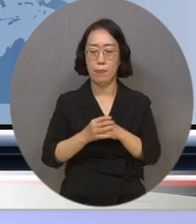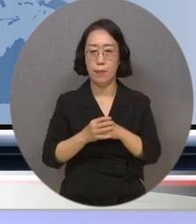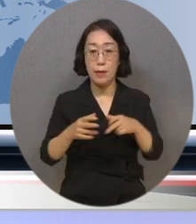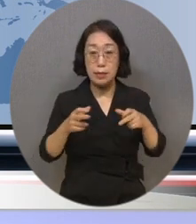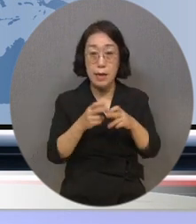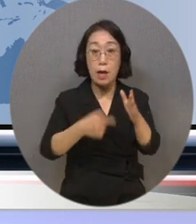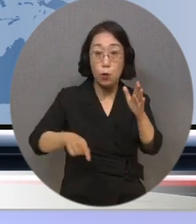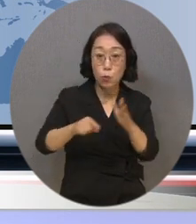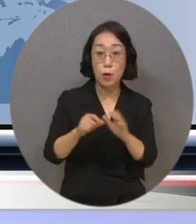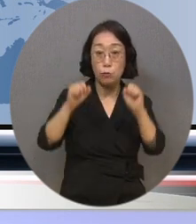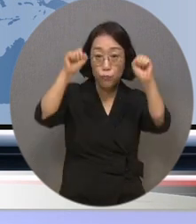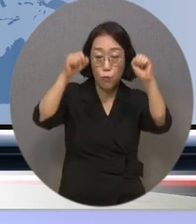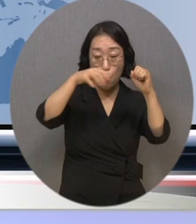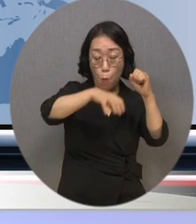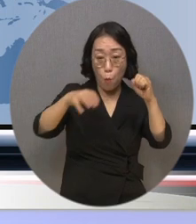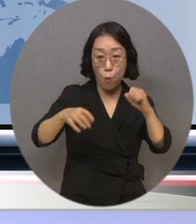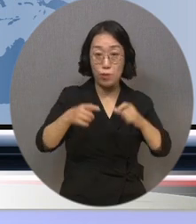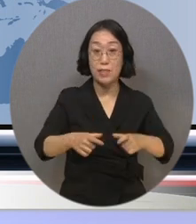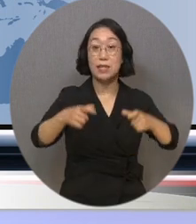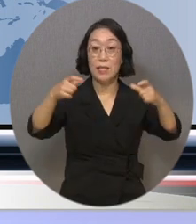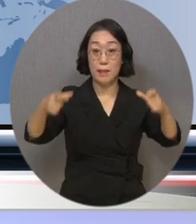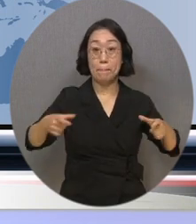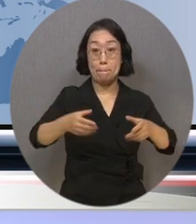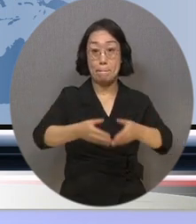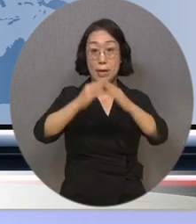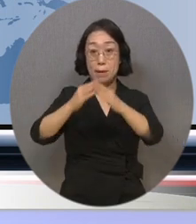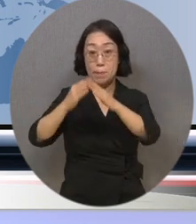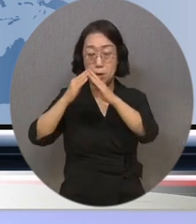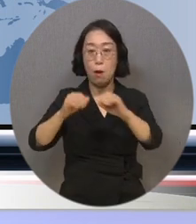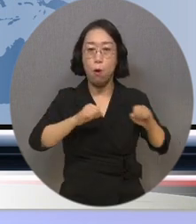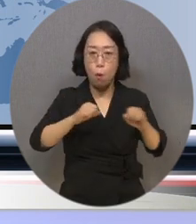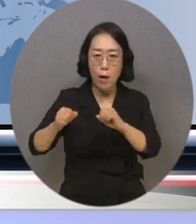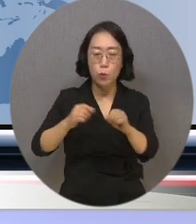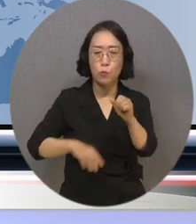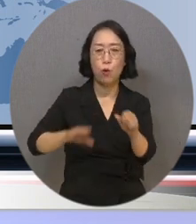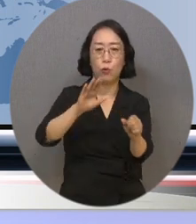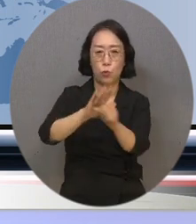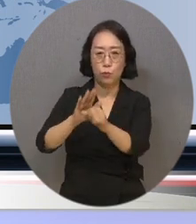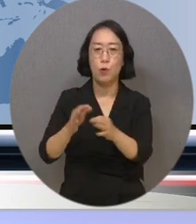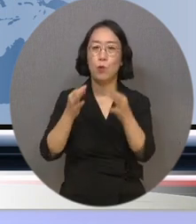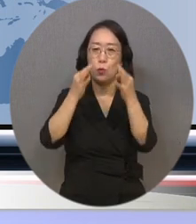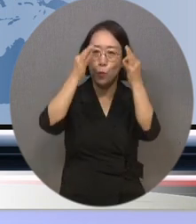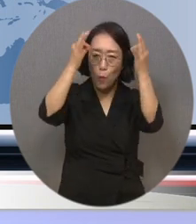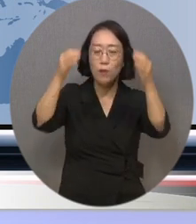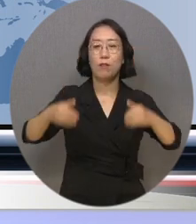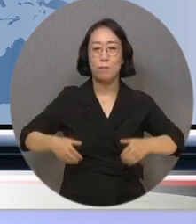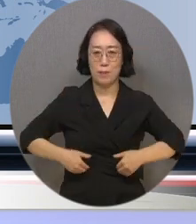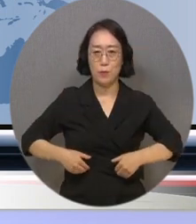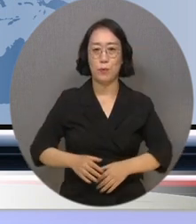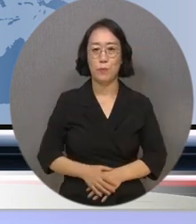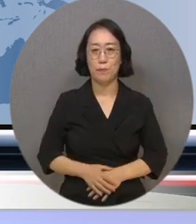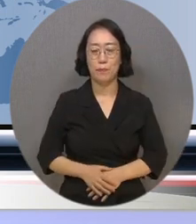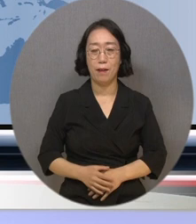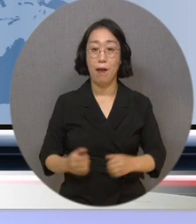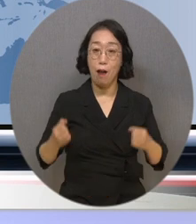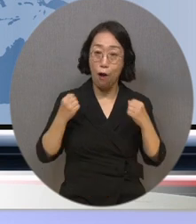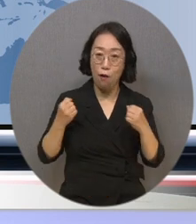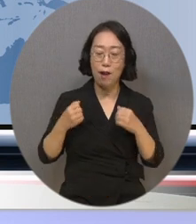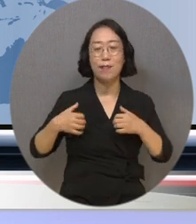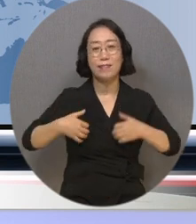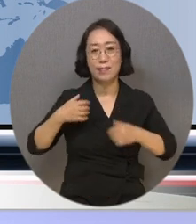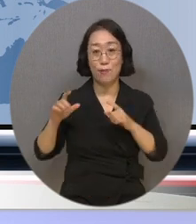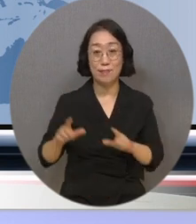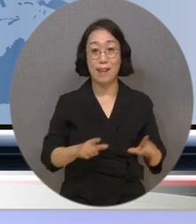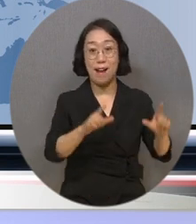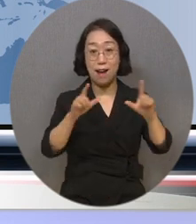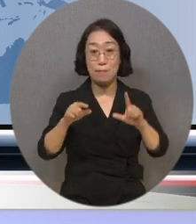장애인을 위한 체육시설을 늘리고 장애인의 체육활동을 적극적으로 지원하는 노력이 필요해 보입니다 건강하고 즐거운